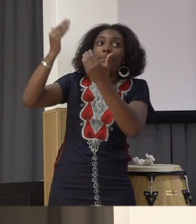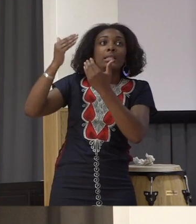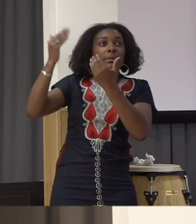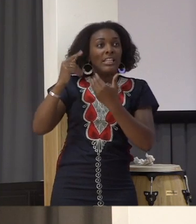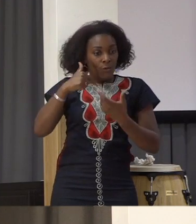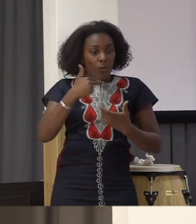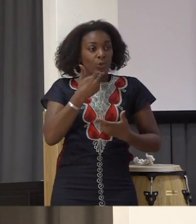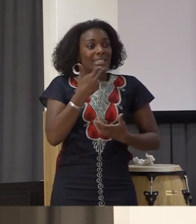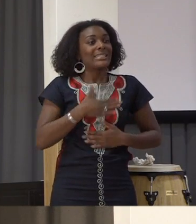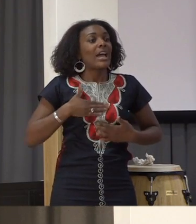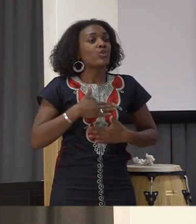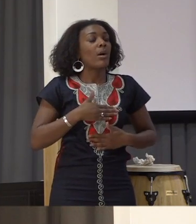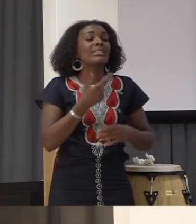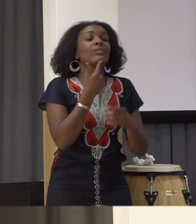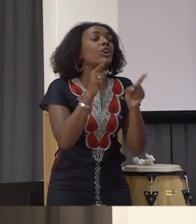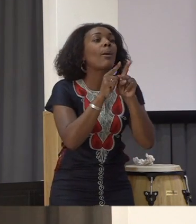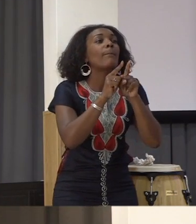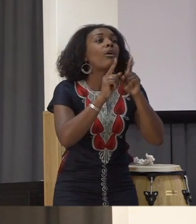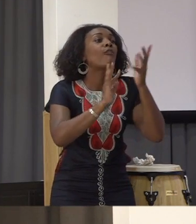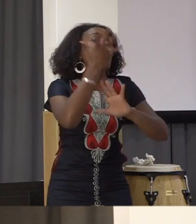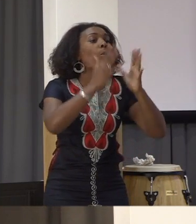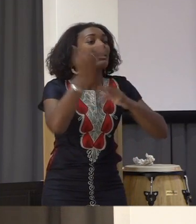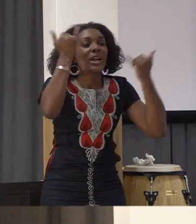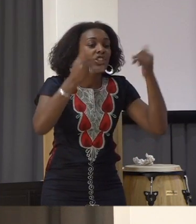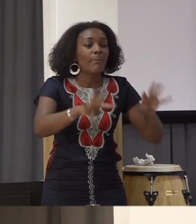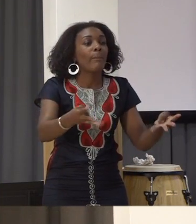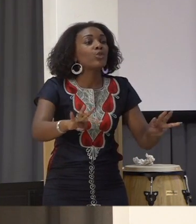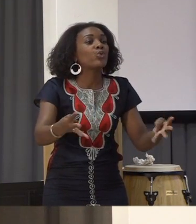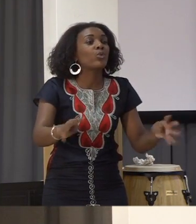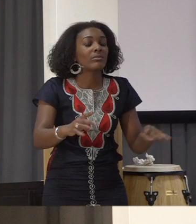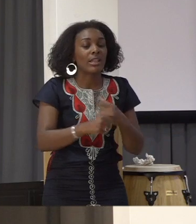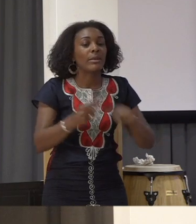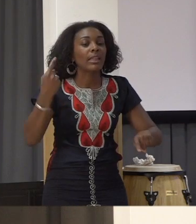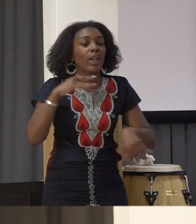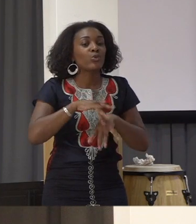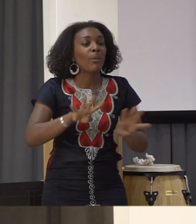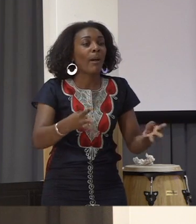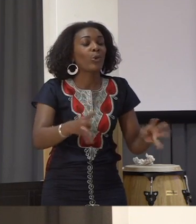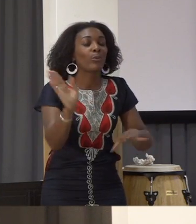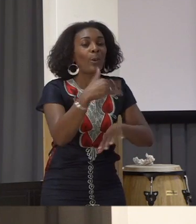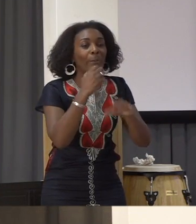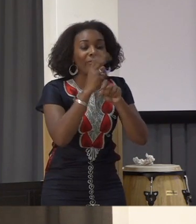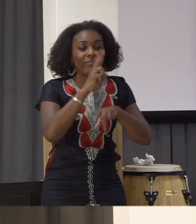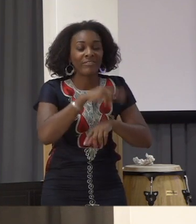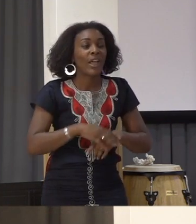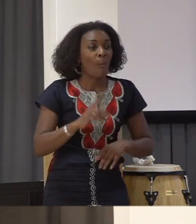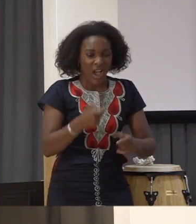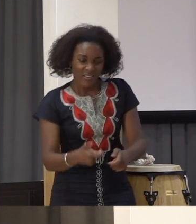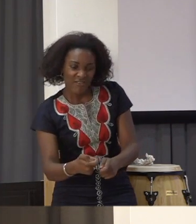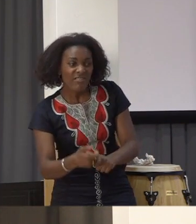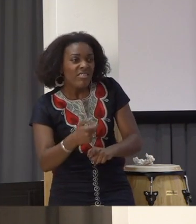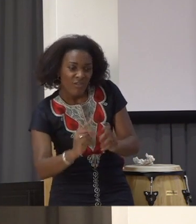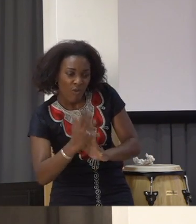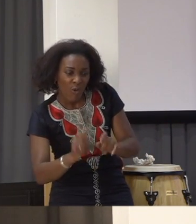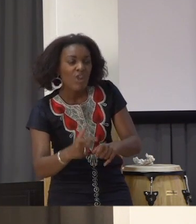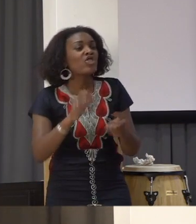feu. En ce moment, c'est la période des barbecues. J'en ai allumé la semaine dernière. Et j'ai dû mettre des allumes-feu.